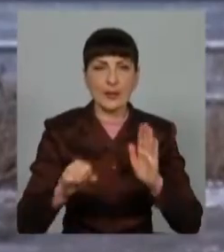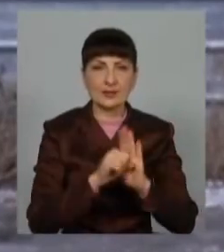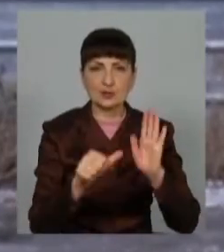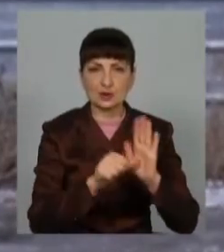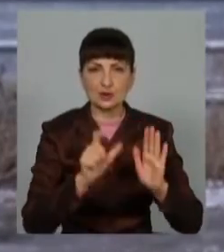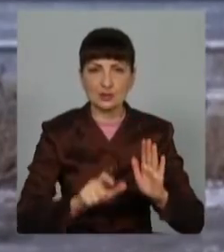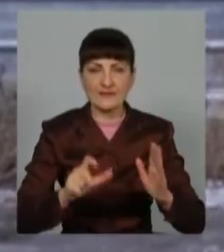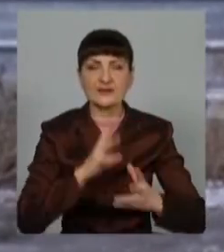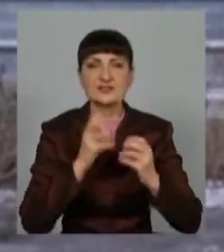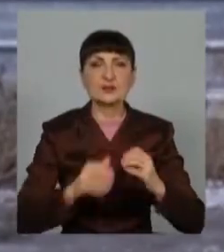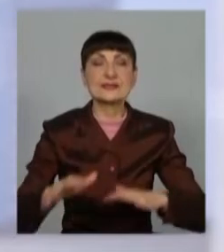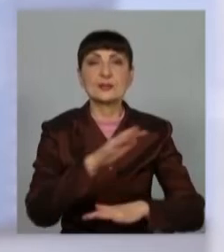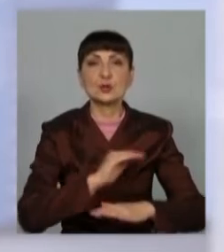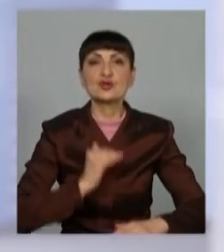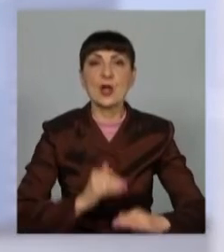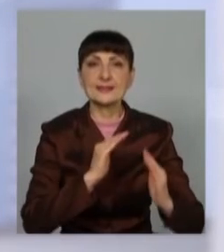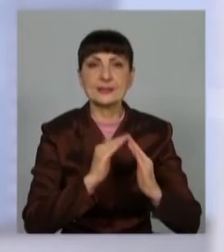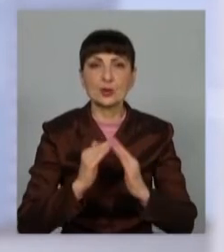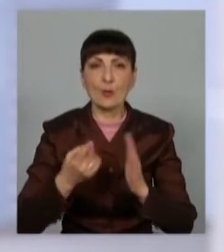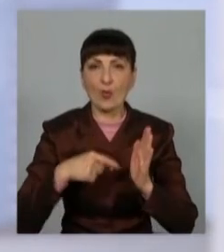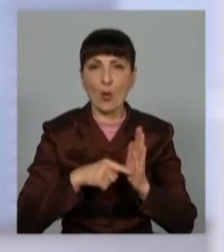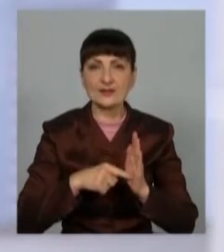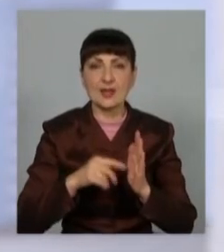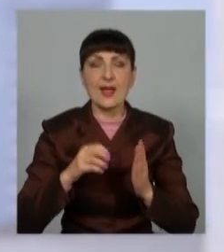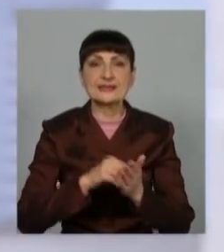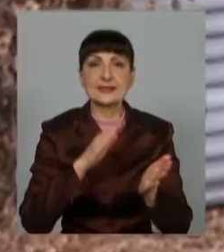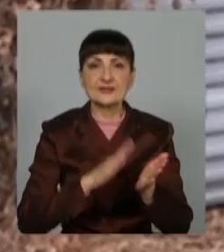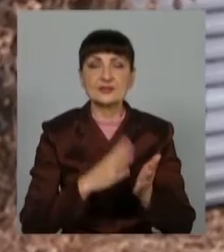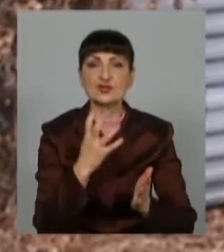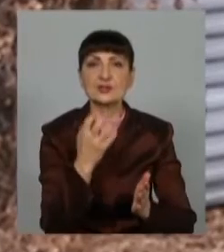6 человек. Всего же на территории частных секторов мегаполиса